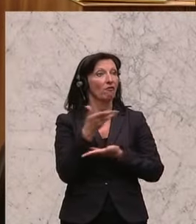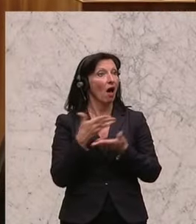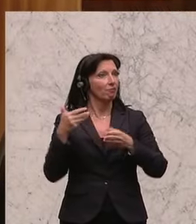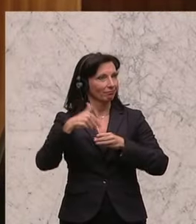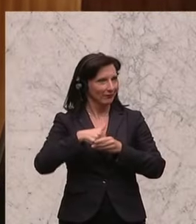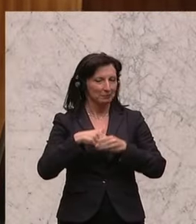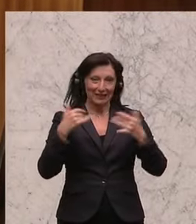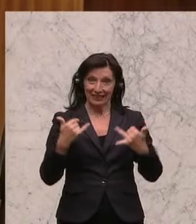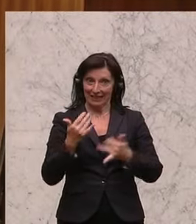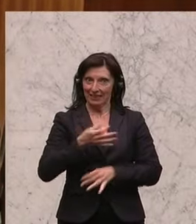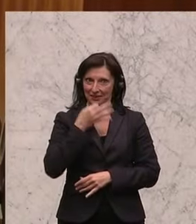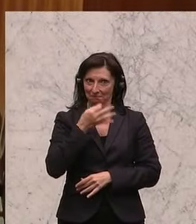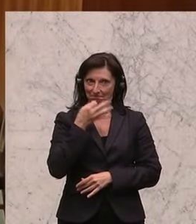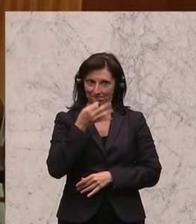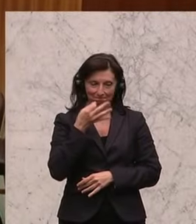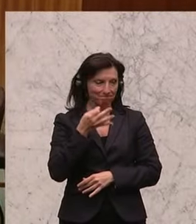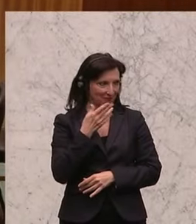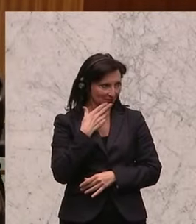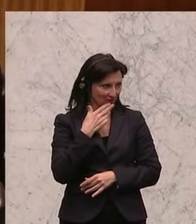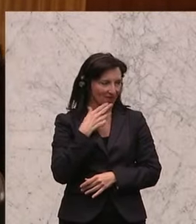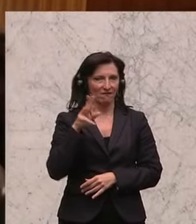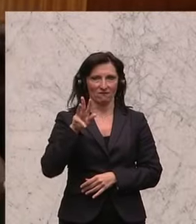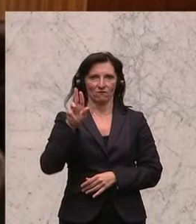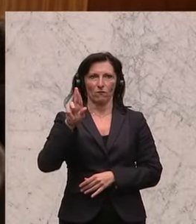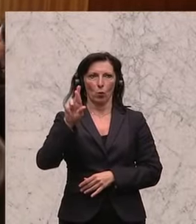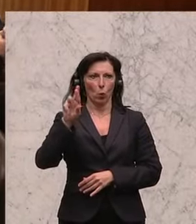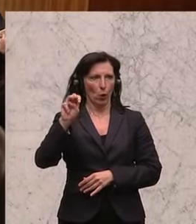Unfallverhütungsstellen fordert Gerd Deimek, Verkehrssprecher der FPÖ. Als nächste Rednerin